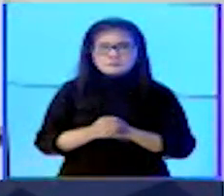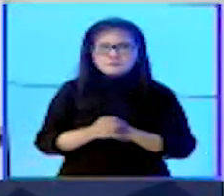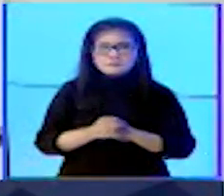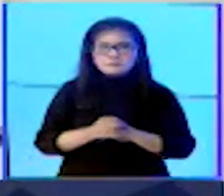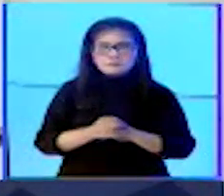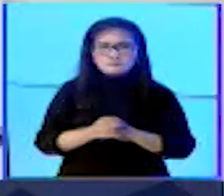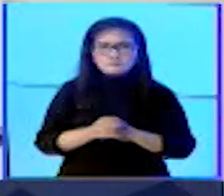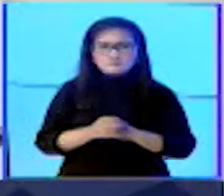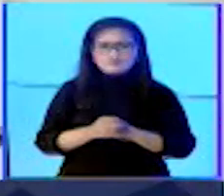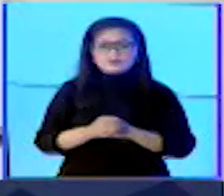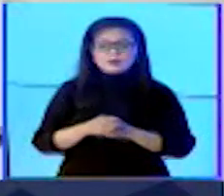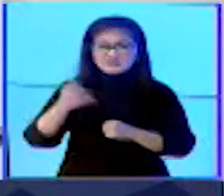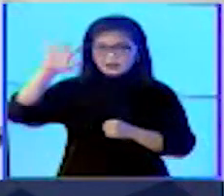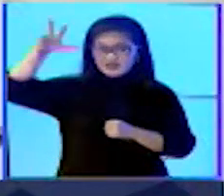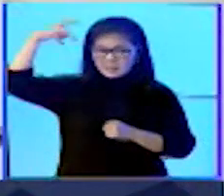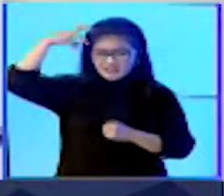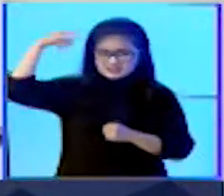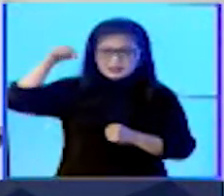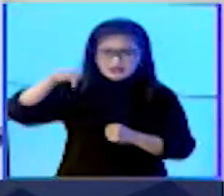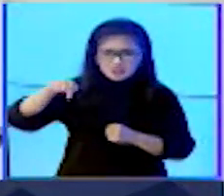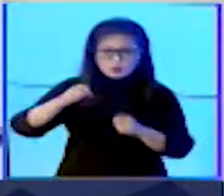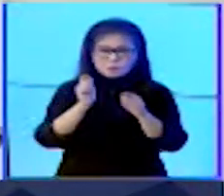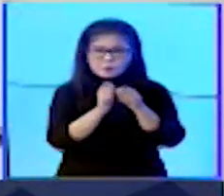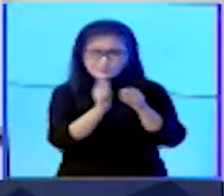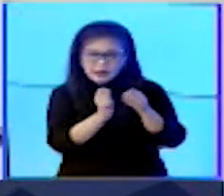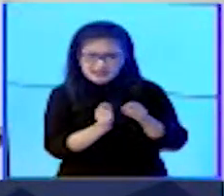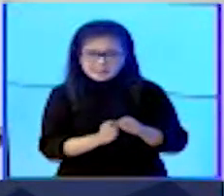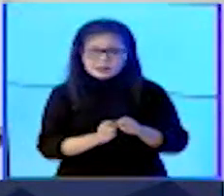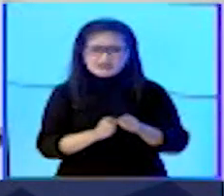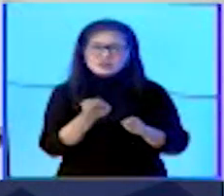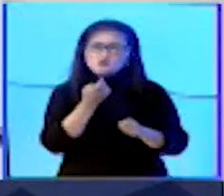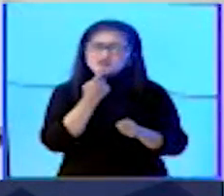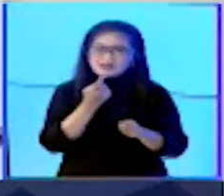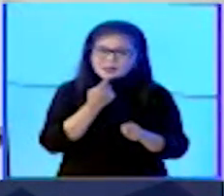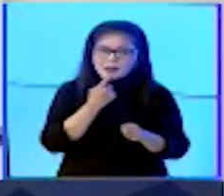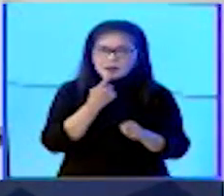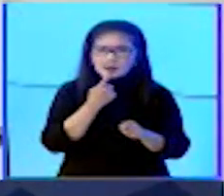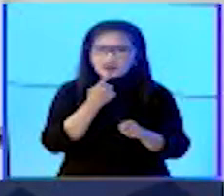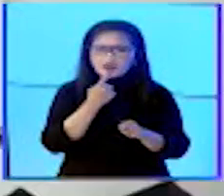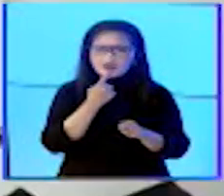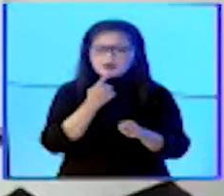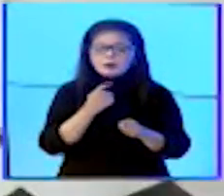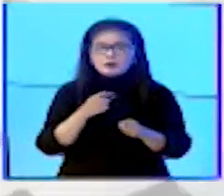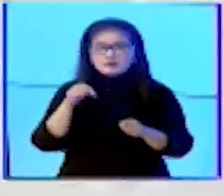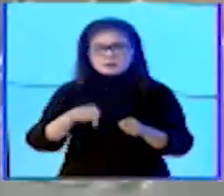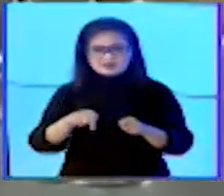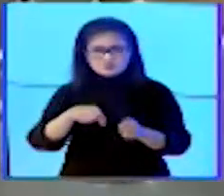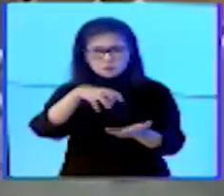masing-masing dinas untuk melakukan pembenahan, terutama di dalam pengaturan kapasitas